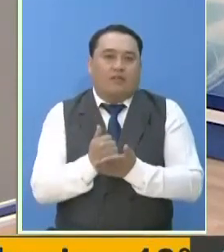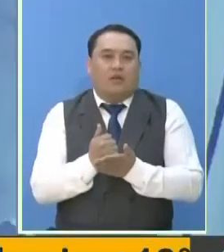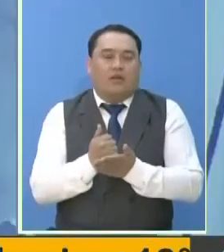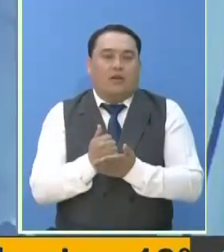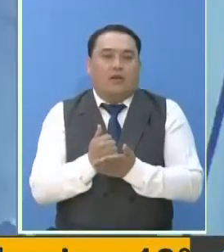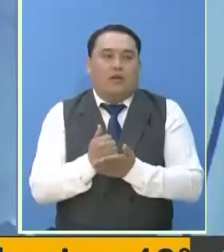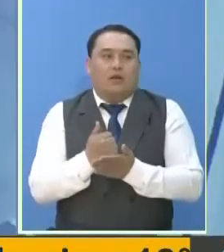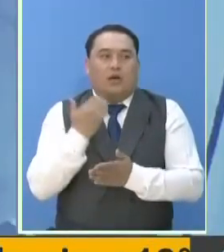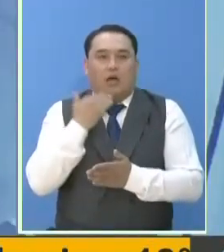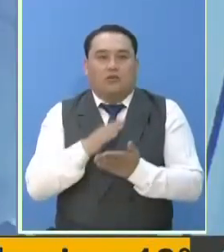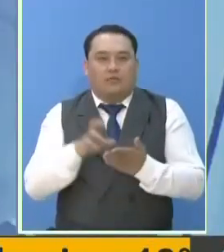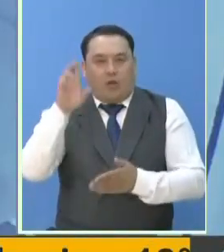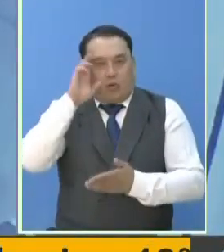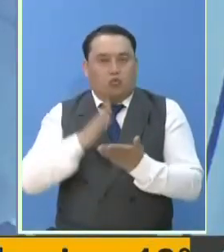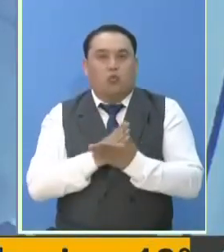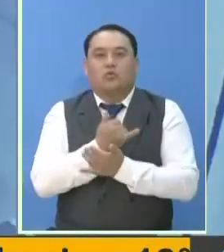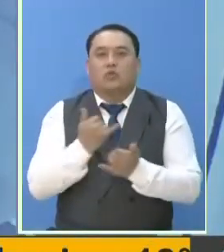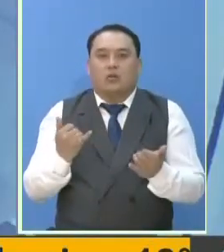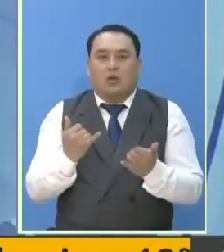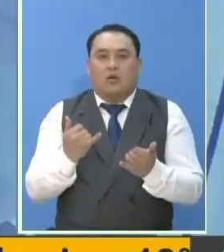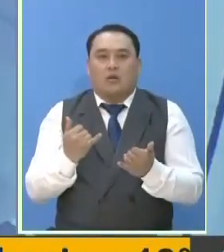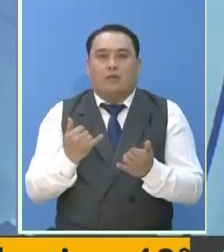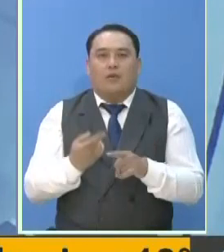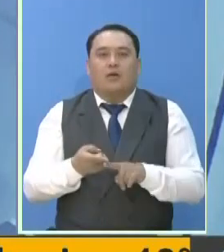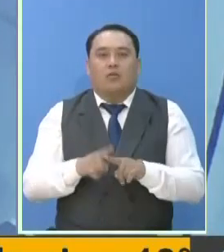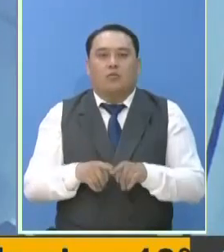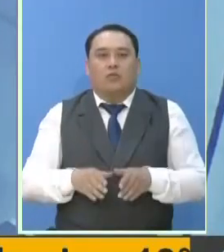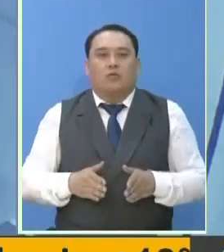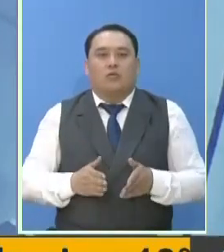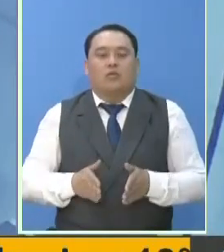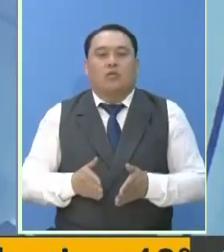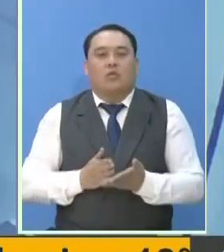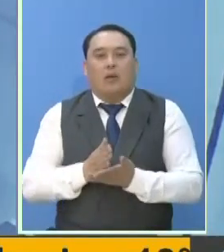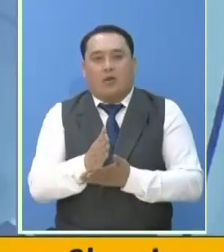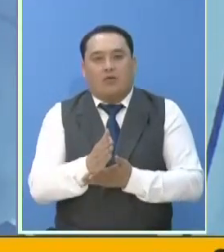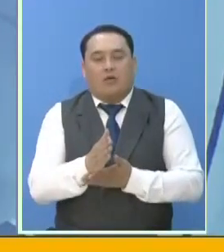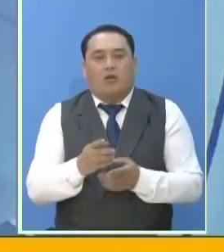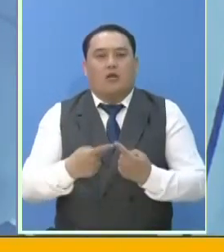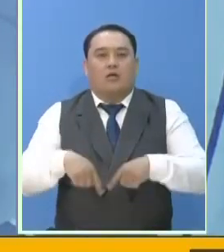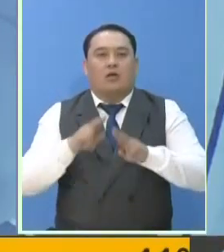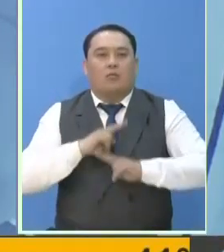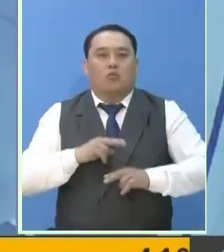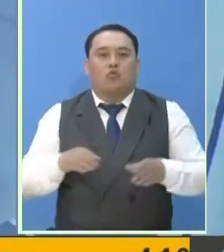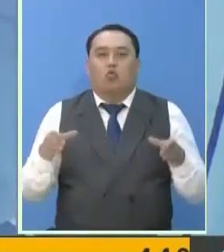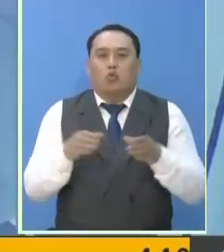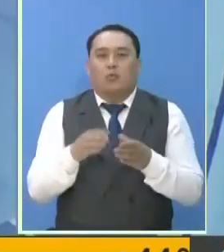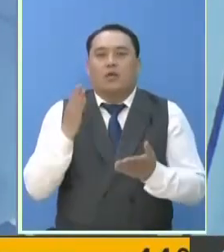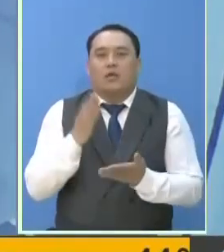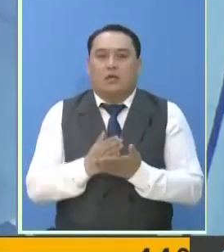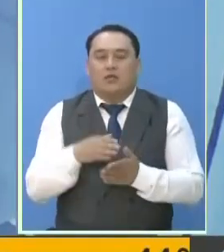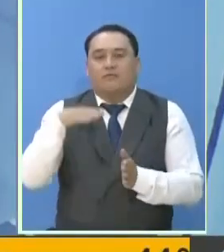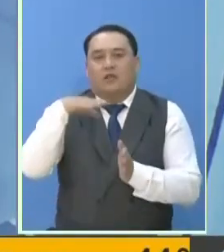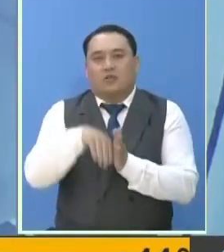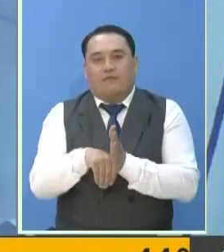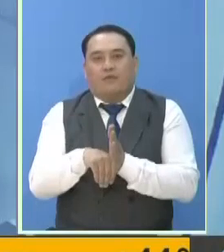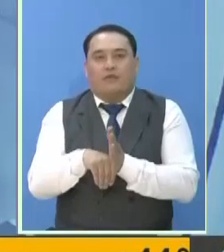уже сказала, качество оказания государственных услуг. Именно по вот этому направлению у нас межведомственная рабочая группа есть, в состав